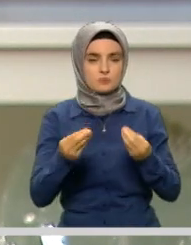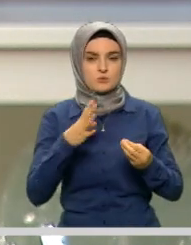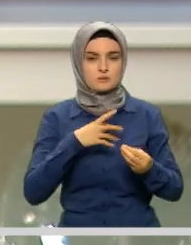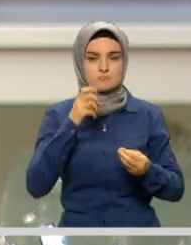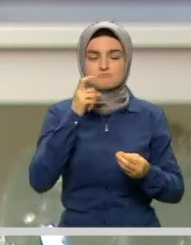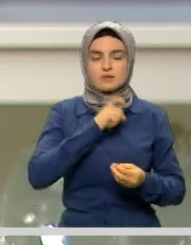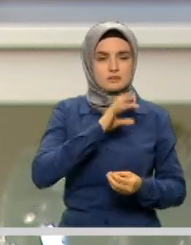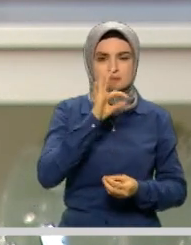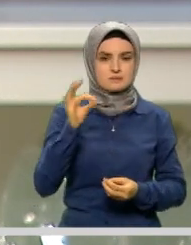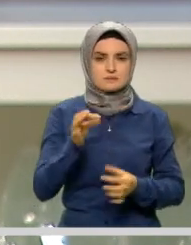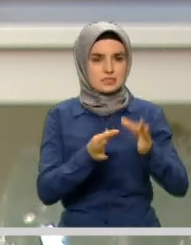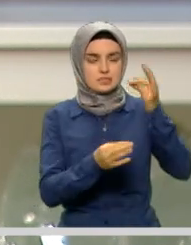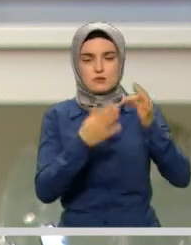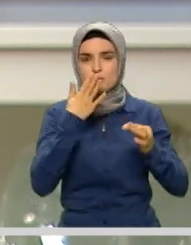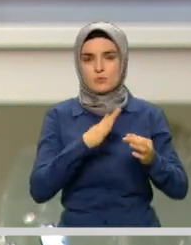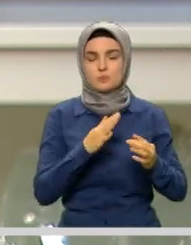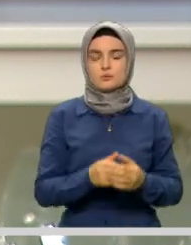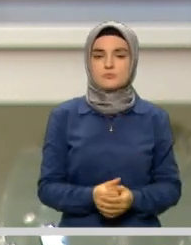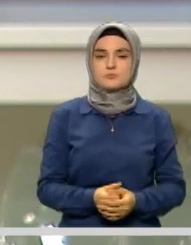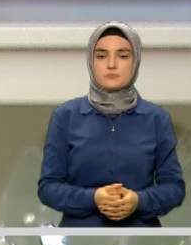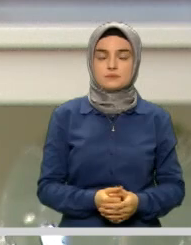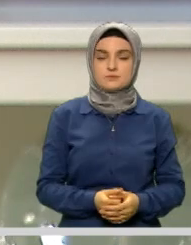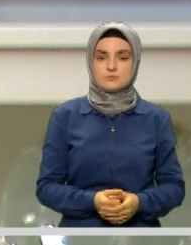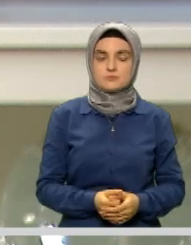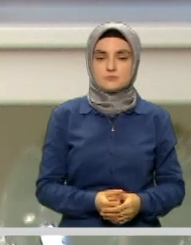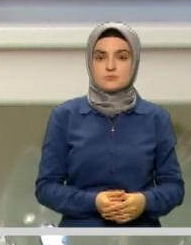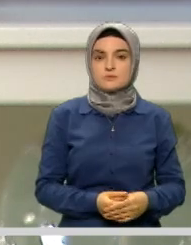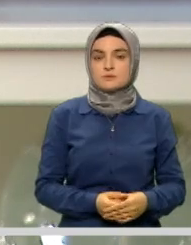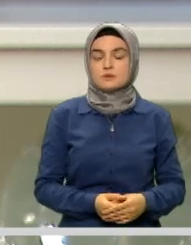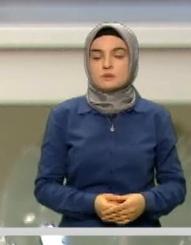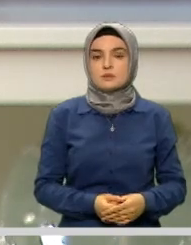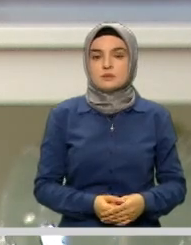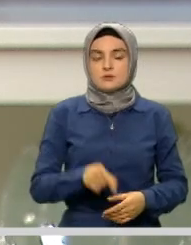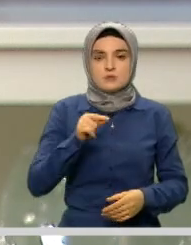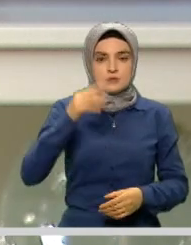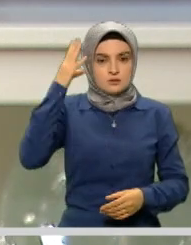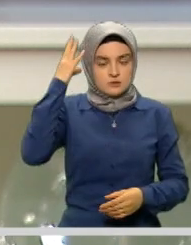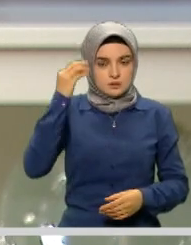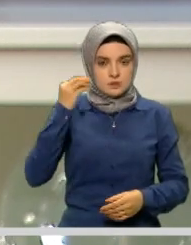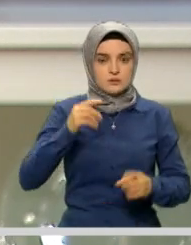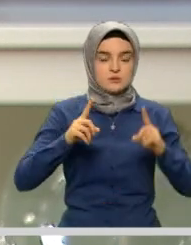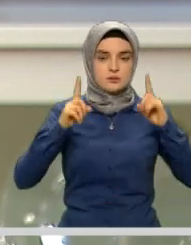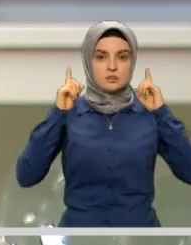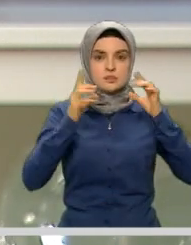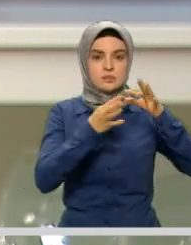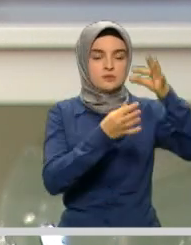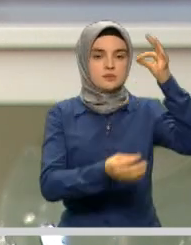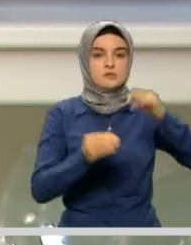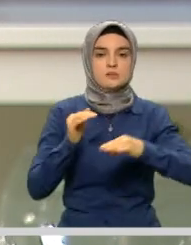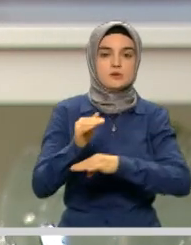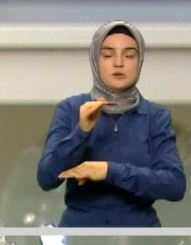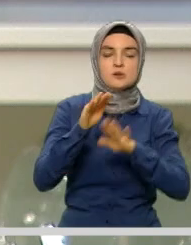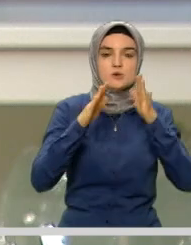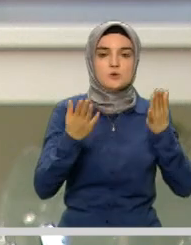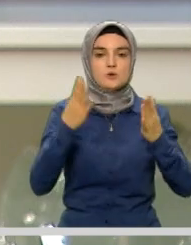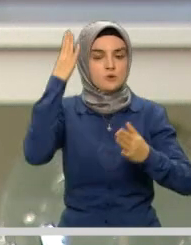gibi. Yok. Yani insan olup da hatadan beri olan yok gibi. Evet. Bu manada hocam tövbe insan hayatında